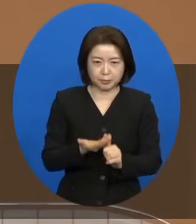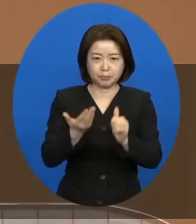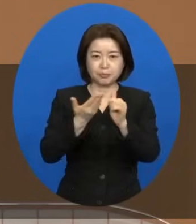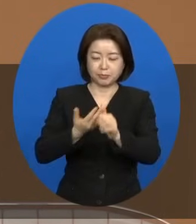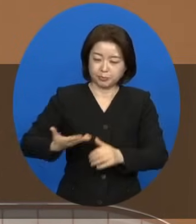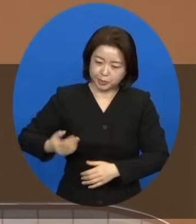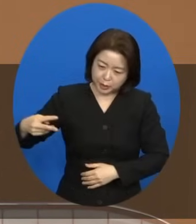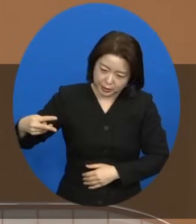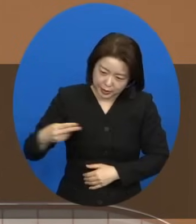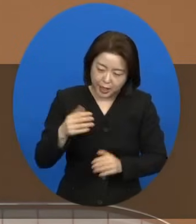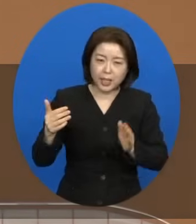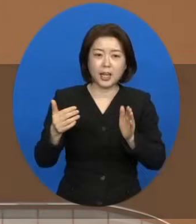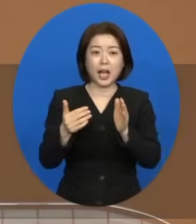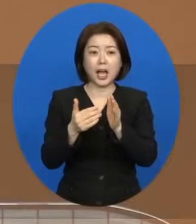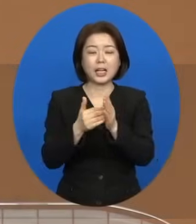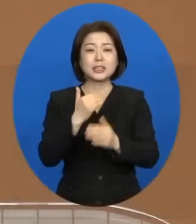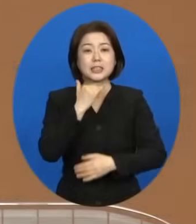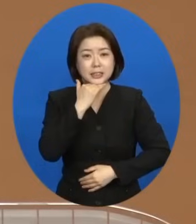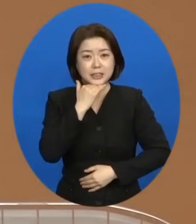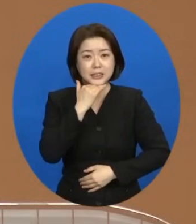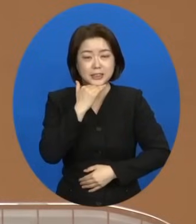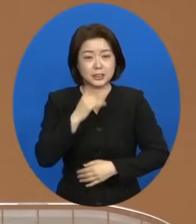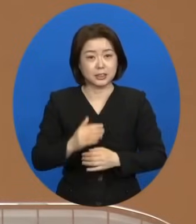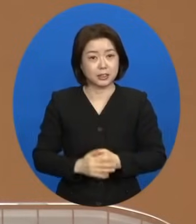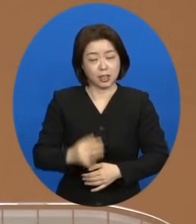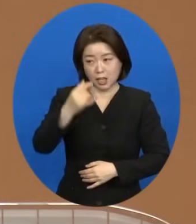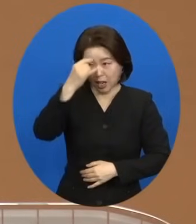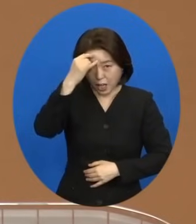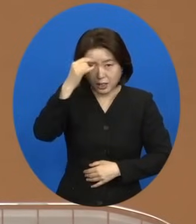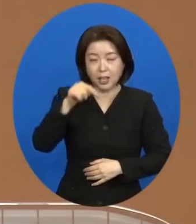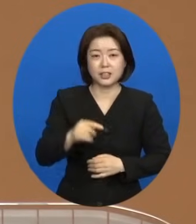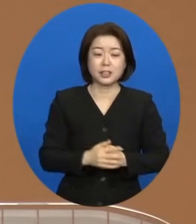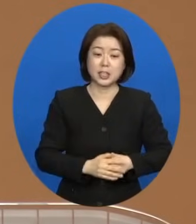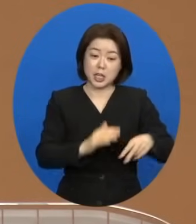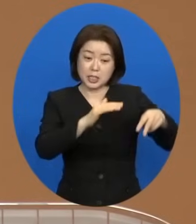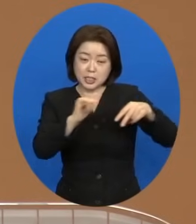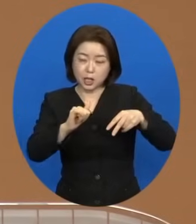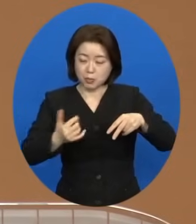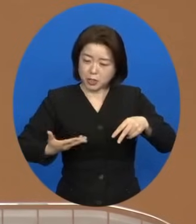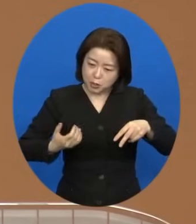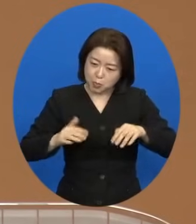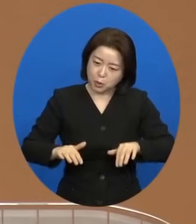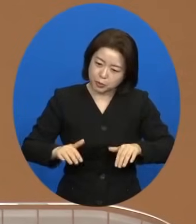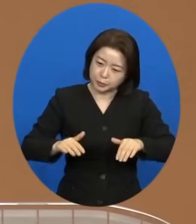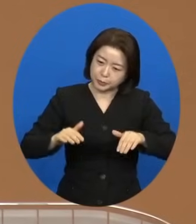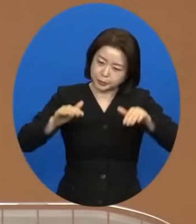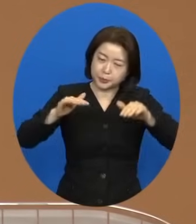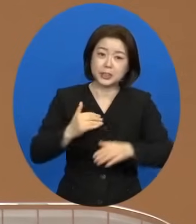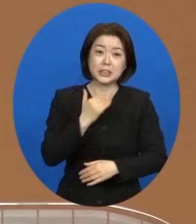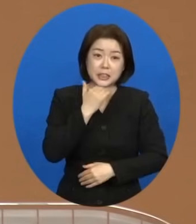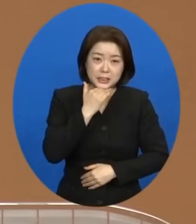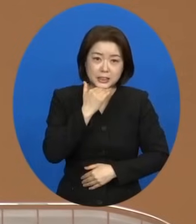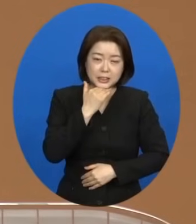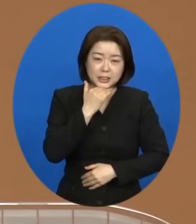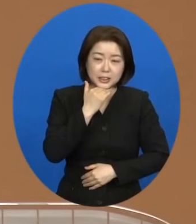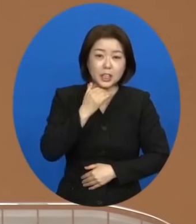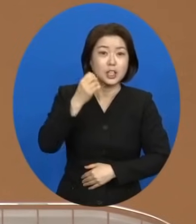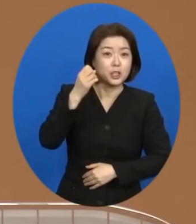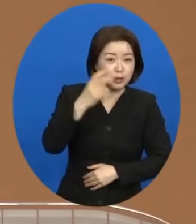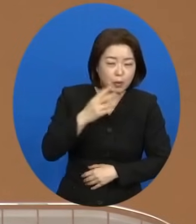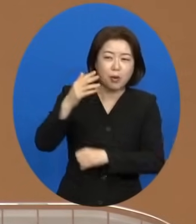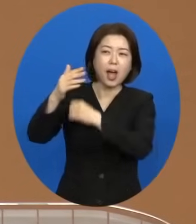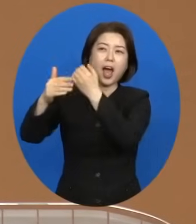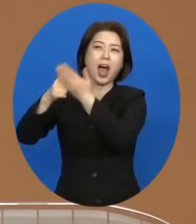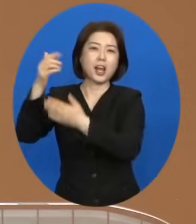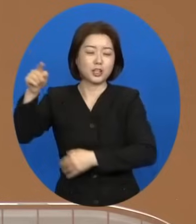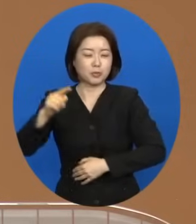기다리다가 한나는 사무엘이 젖을 먹고 잘하기를 기다렸습니다 그리고 하나님도 사무엘이